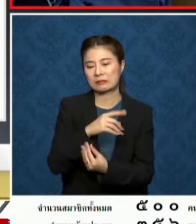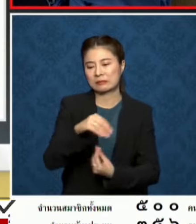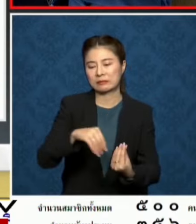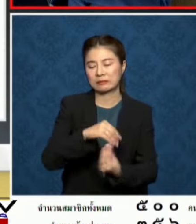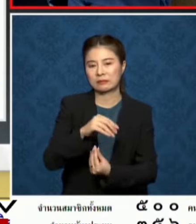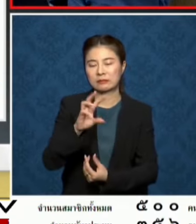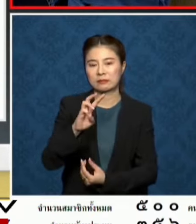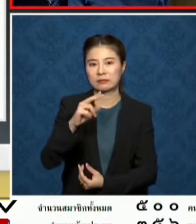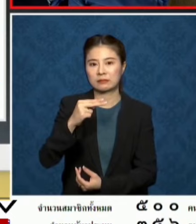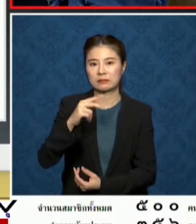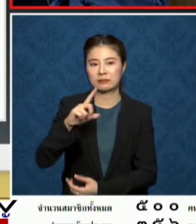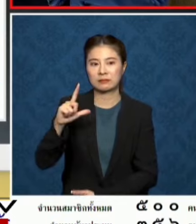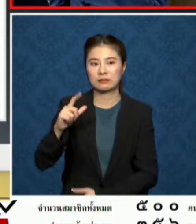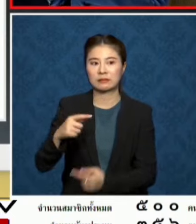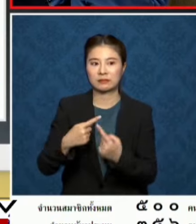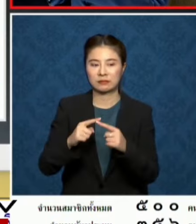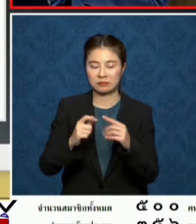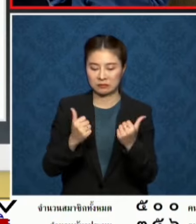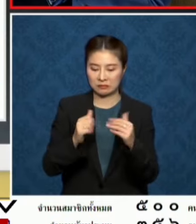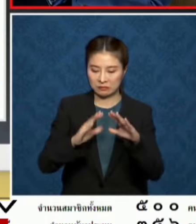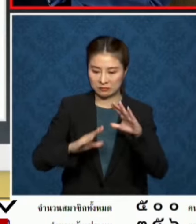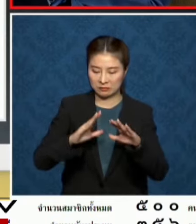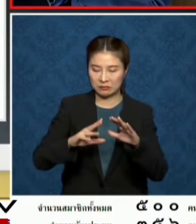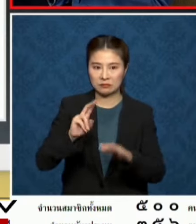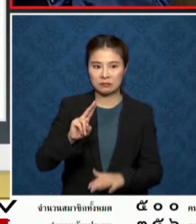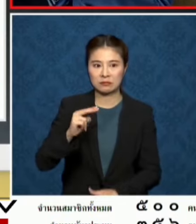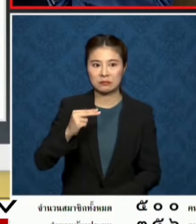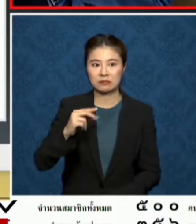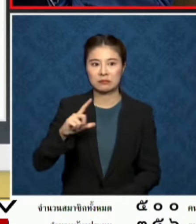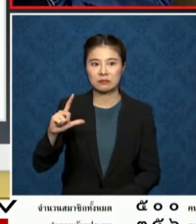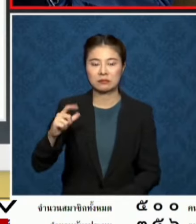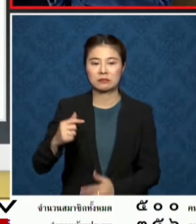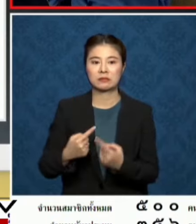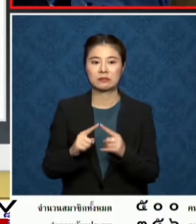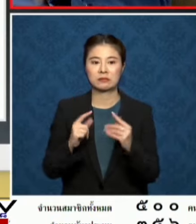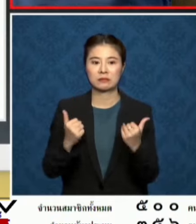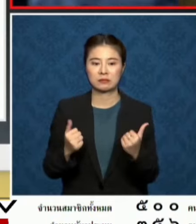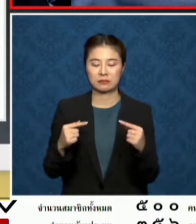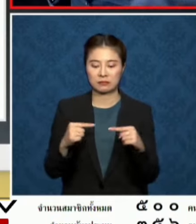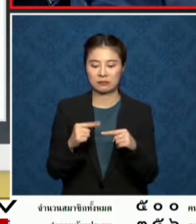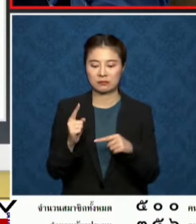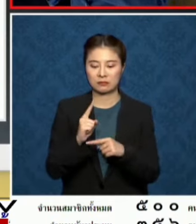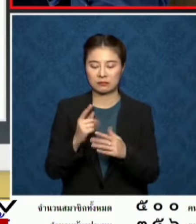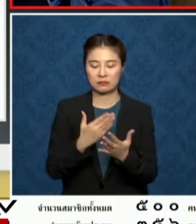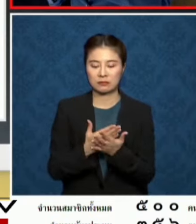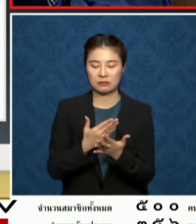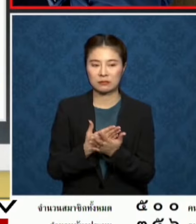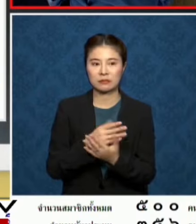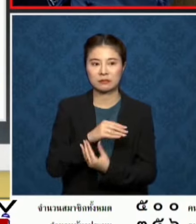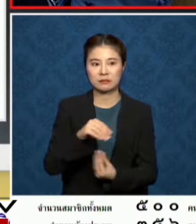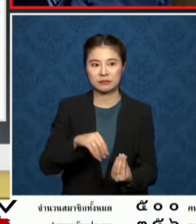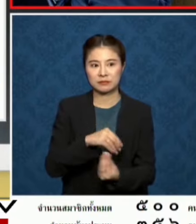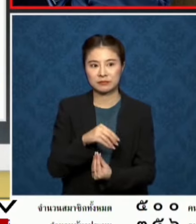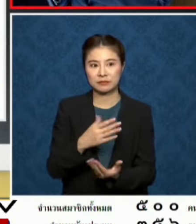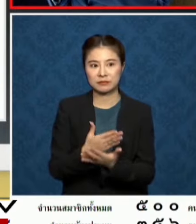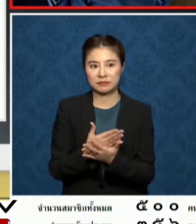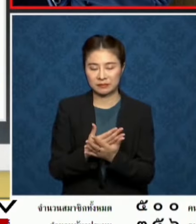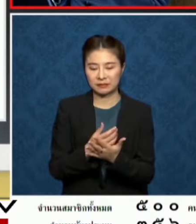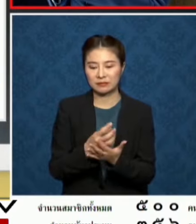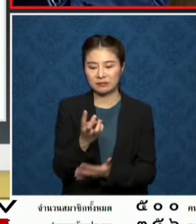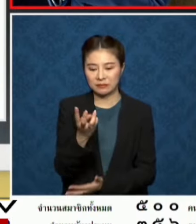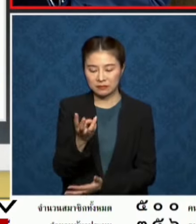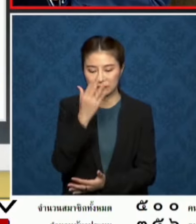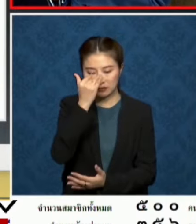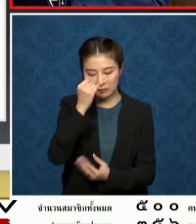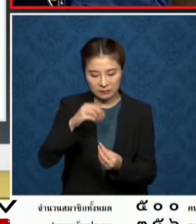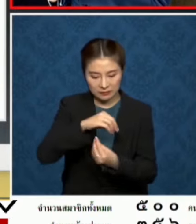ก็ต่ำกว่าประมาณการไปแล้ว 20,000 กว่าล้านนะคะและยังมีรายได้ที่อาจจะจัดเก็บได้น้อยลงเนื่องมาจากว่าเ